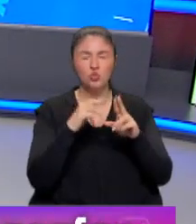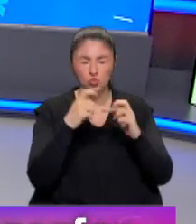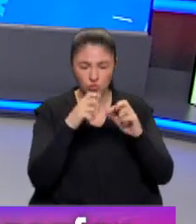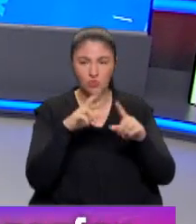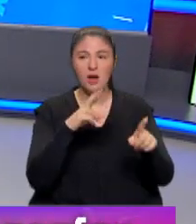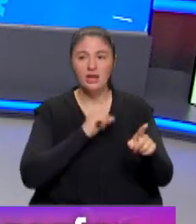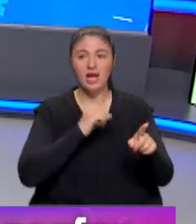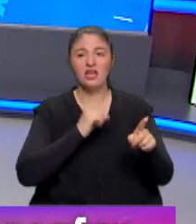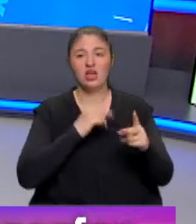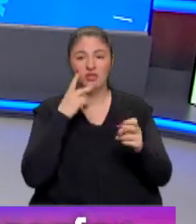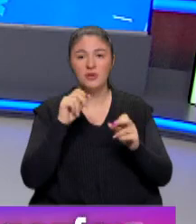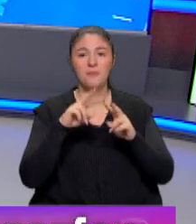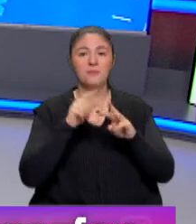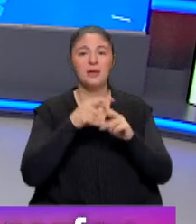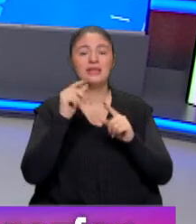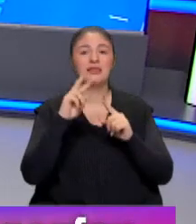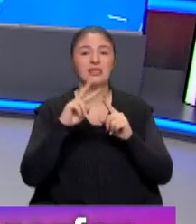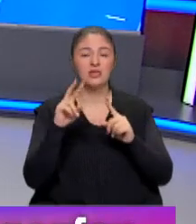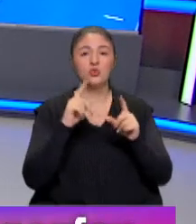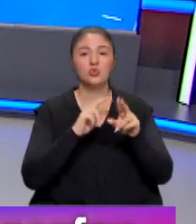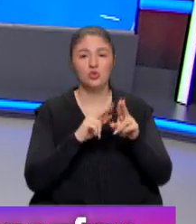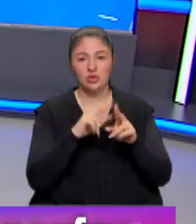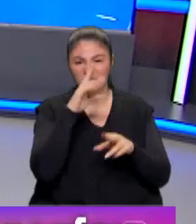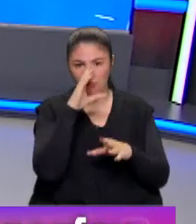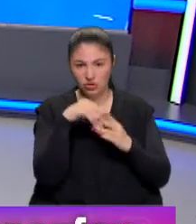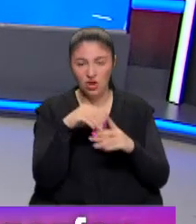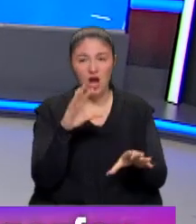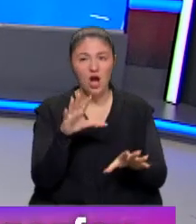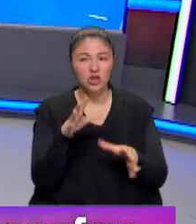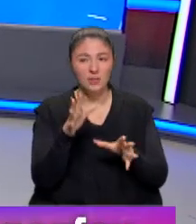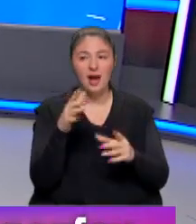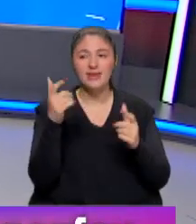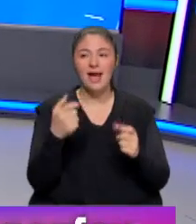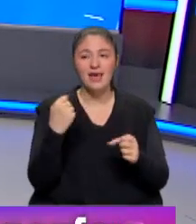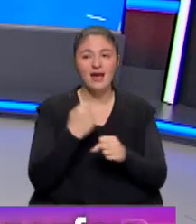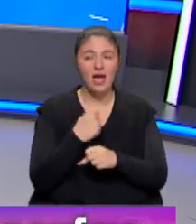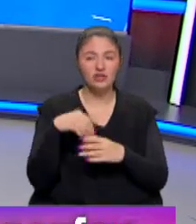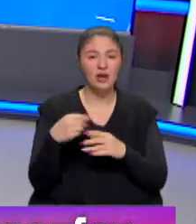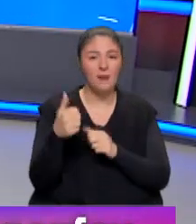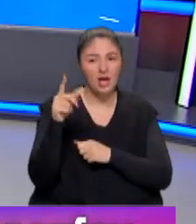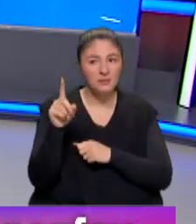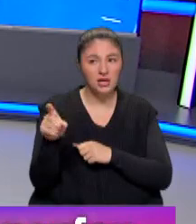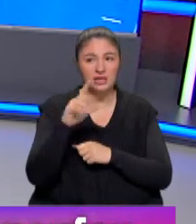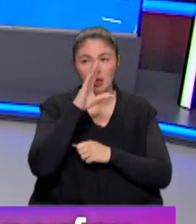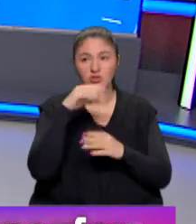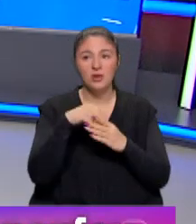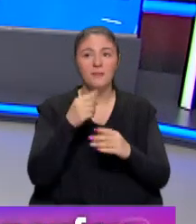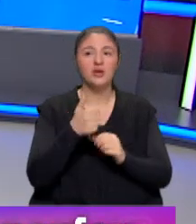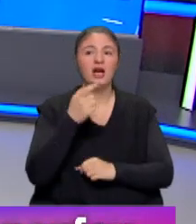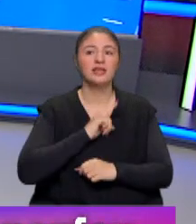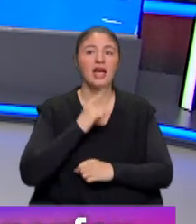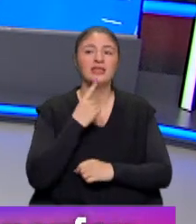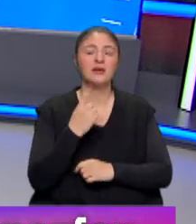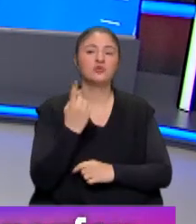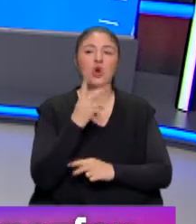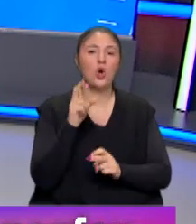adaylığını açıkladı. Metin Külünk İstanbul için. Peki acaba Ali Yerlikaya mı? İstanbul için başkan adaylığı diye